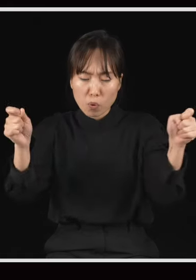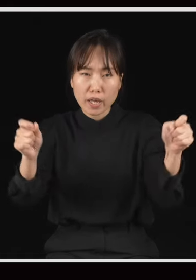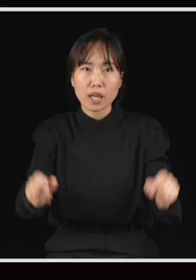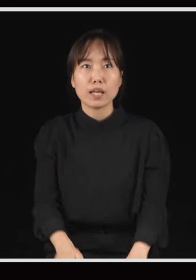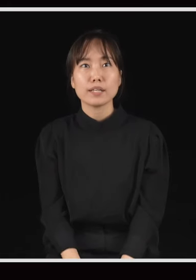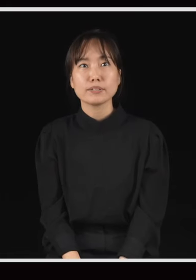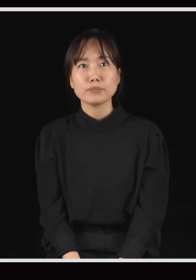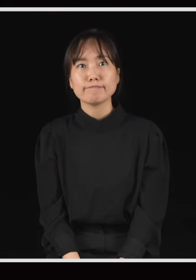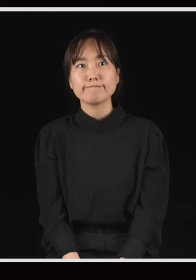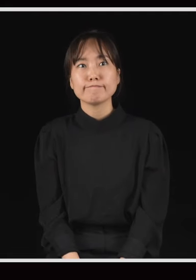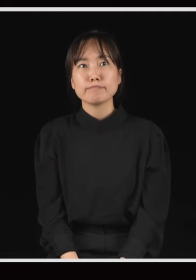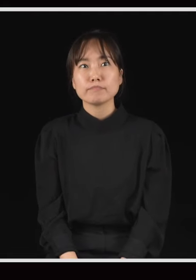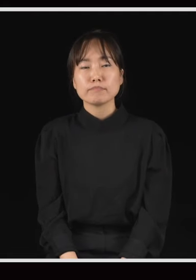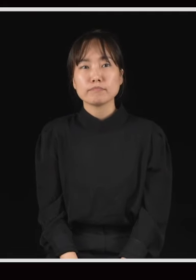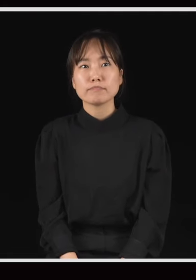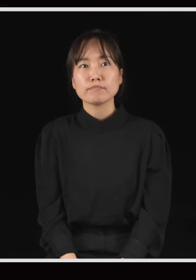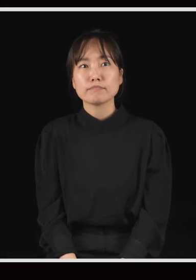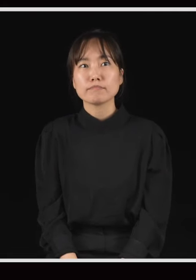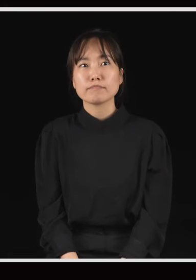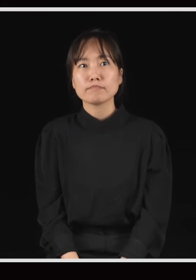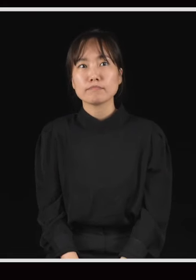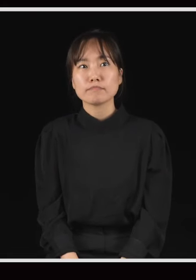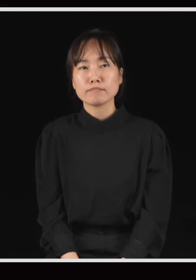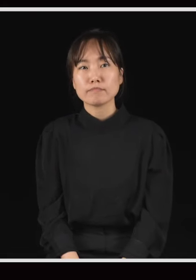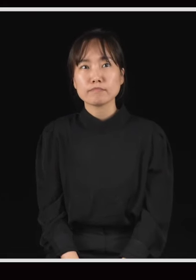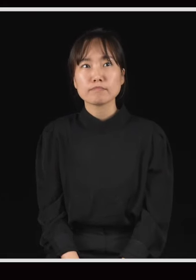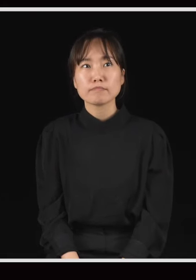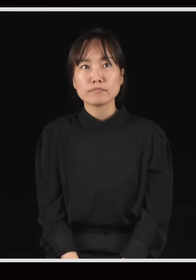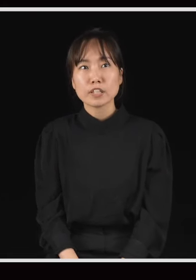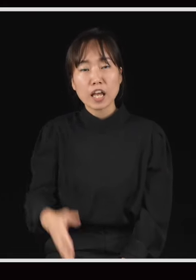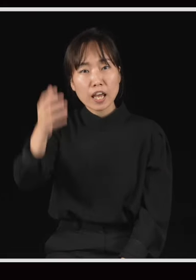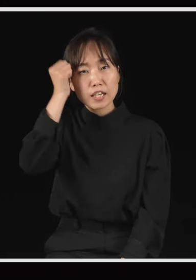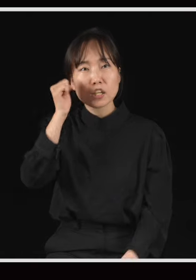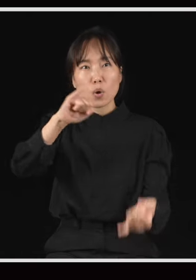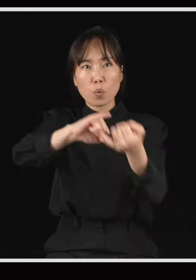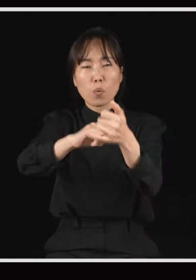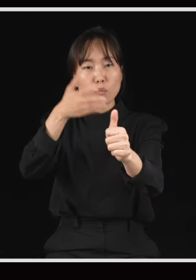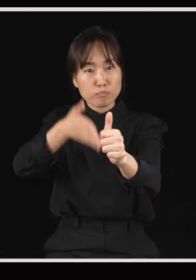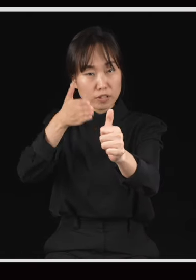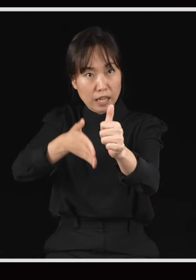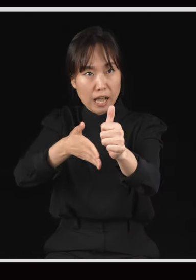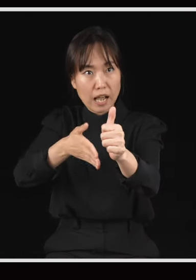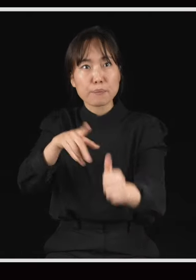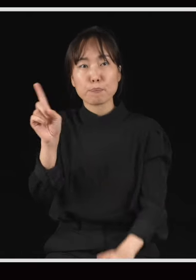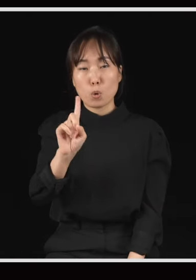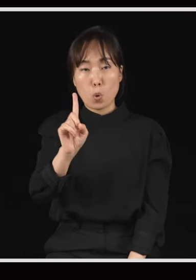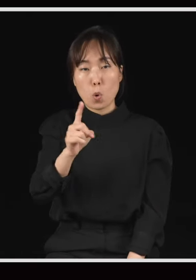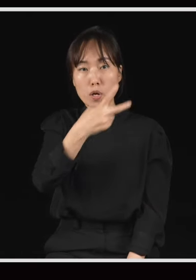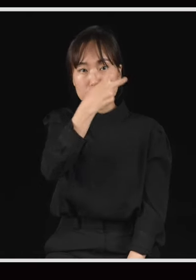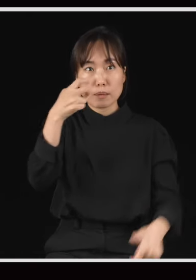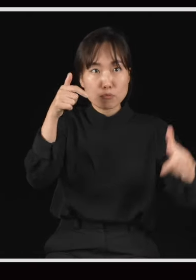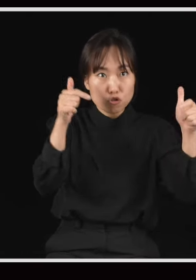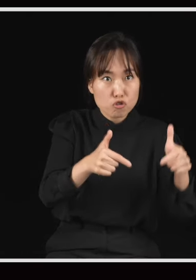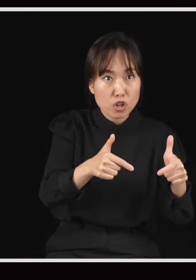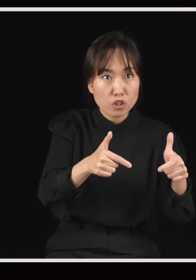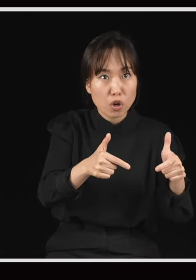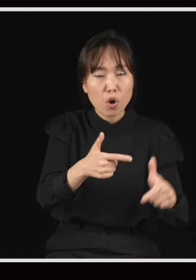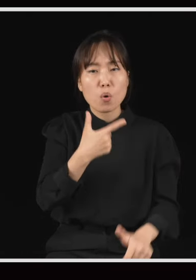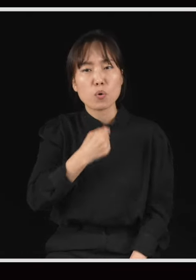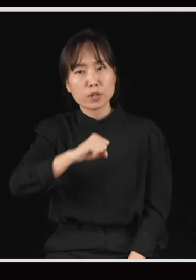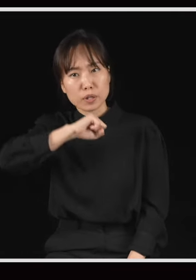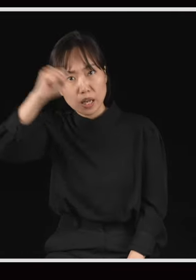겁니다. 결론적으로 요거 하나를 기억해 주시면 좋겠어요. 오늘 잠을 줄여서 무언가를 성취할 수는 없다.